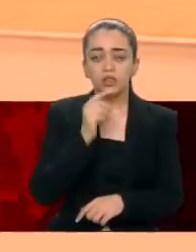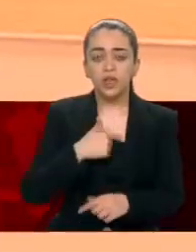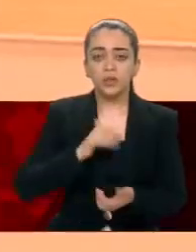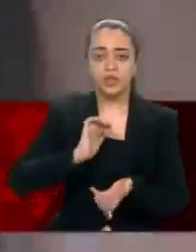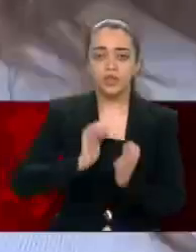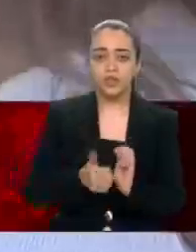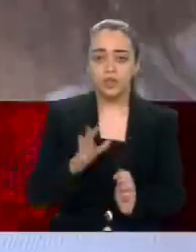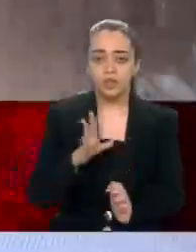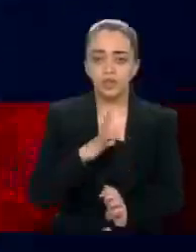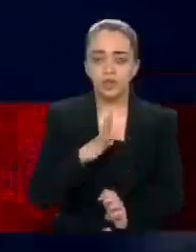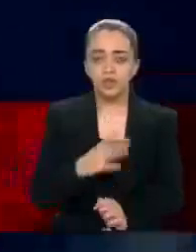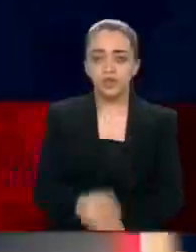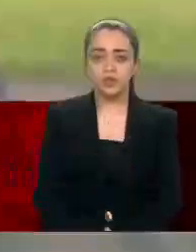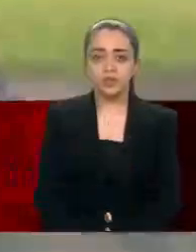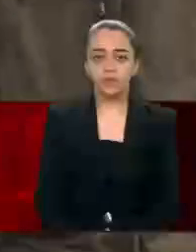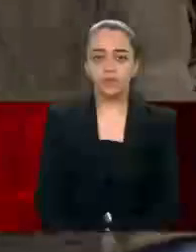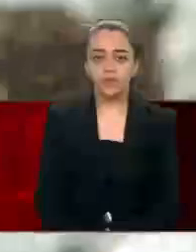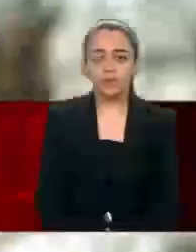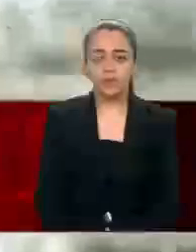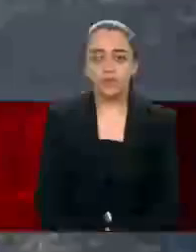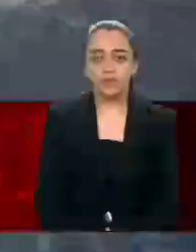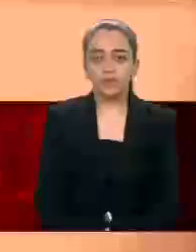krizleri görülüyor. Stresten.